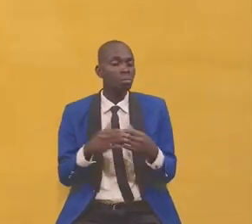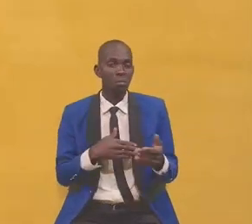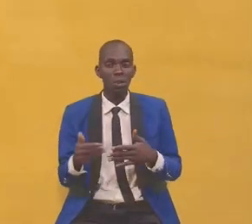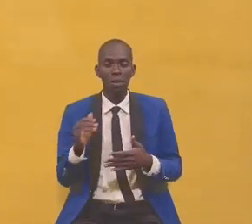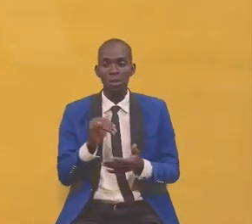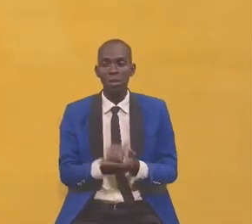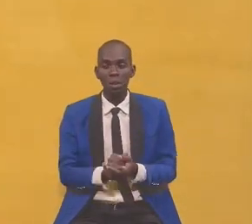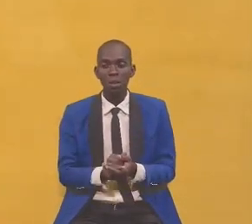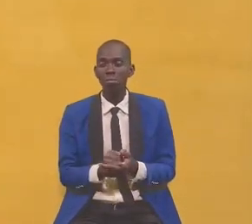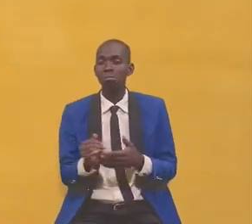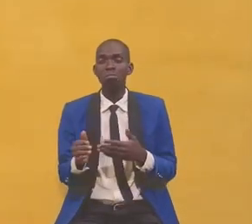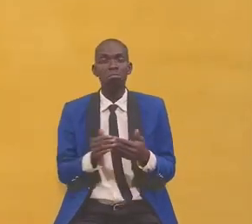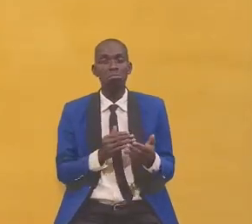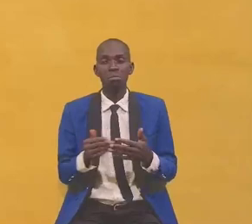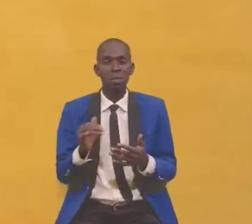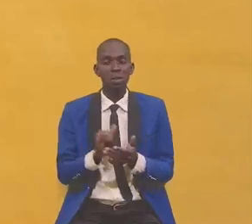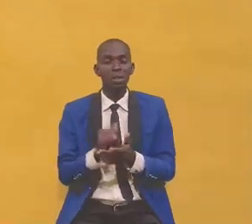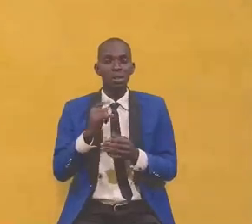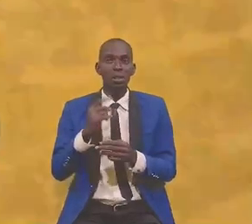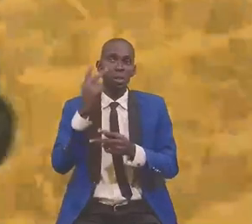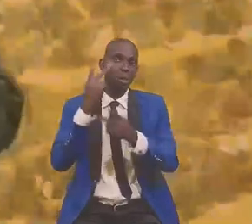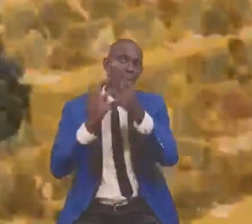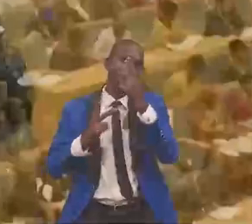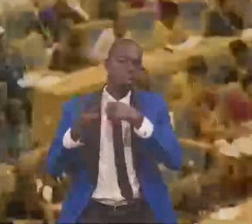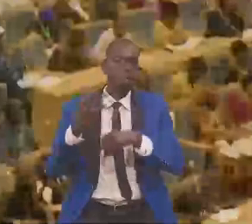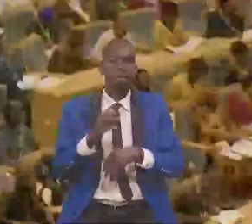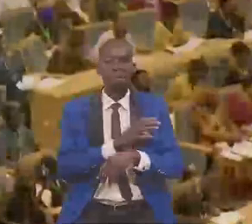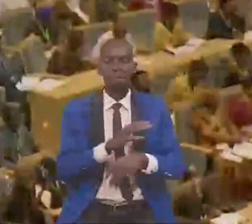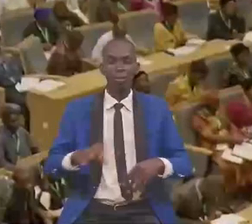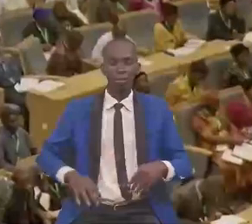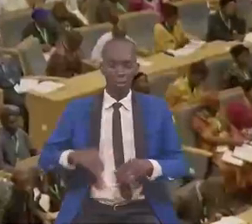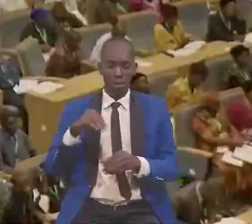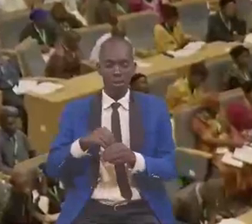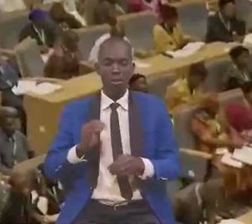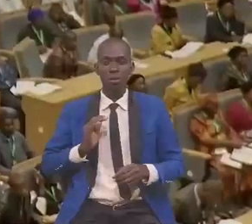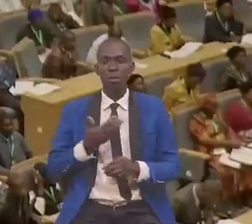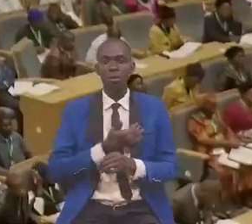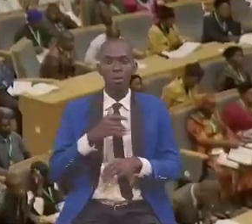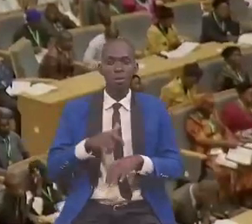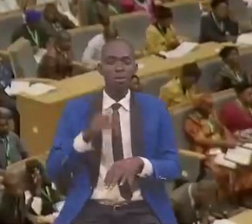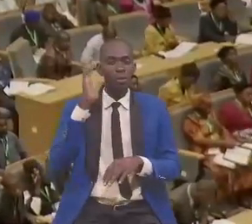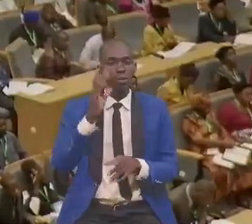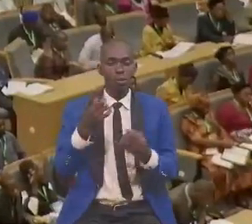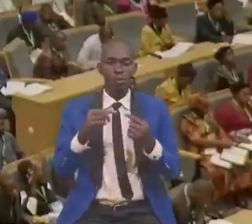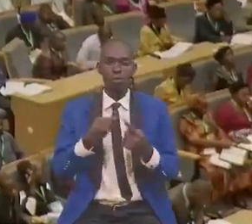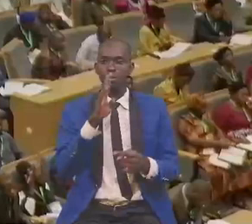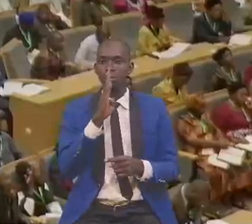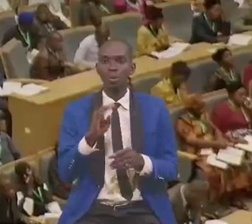cela, la prophétie de Christ, en notre temps, sera accomplie au nom de Jésus.